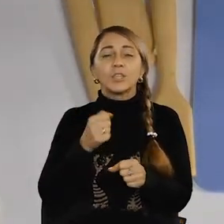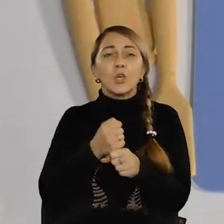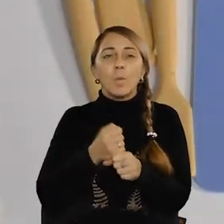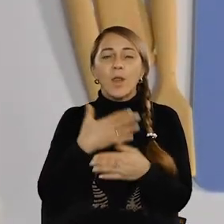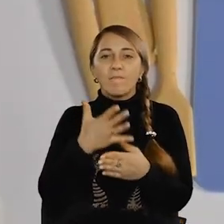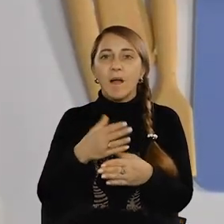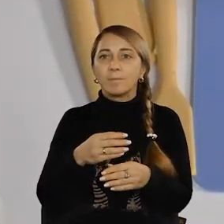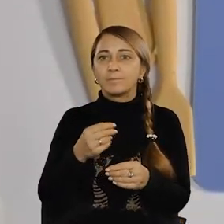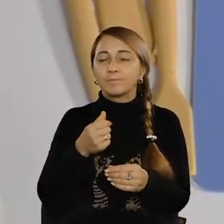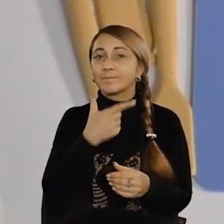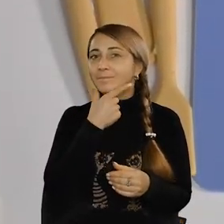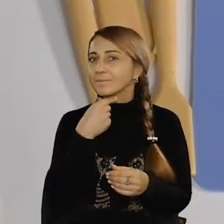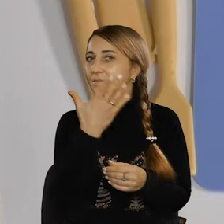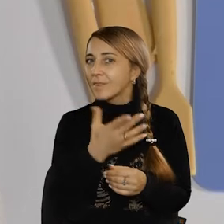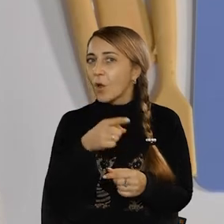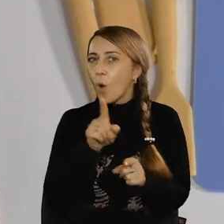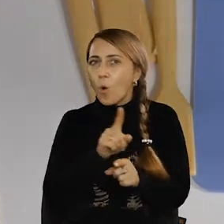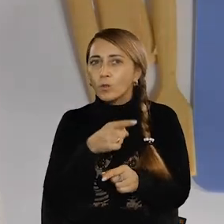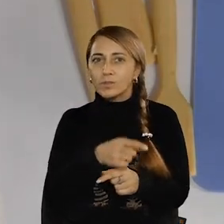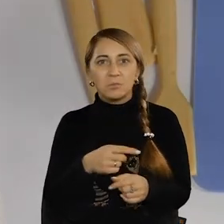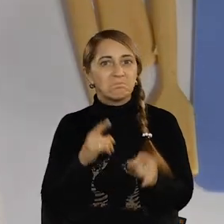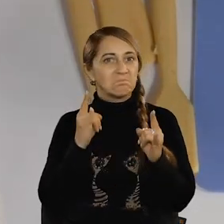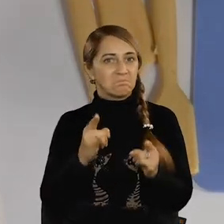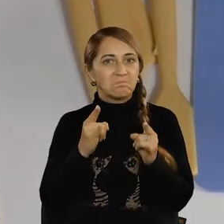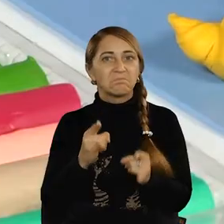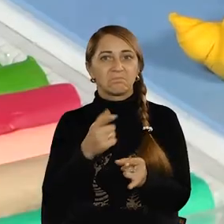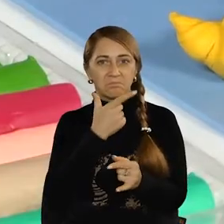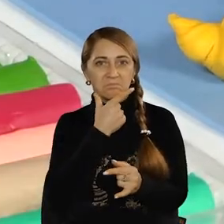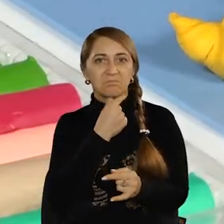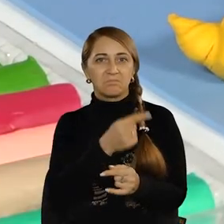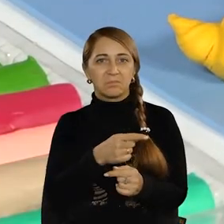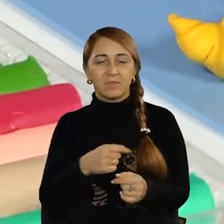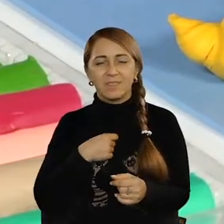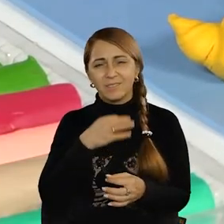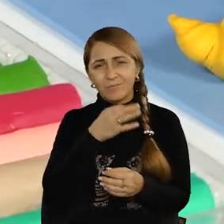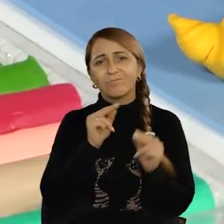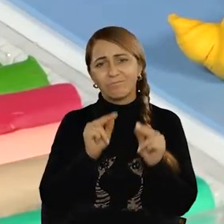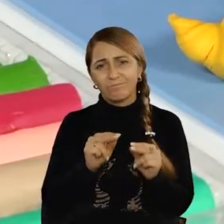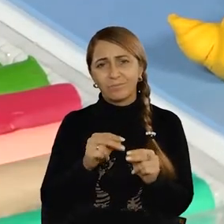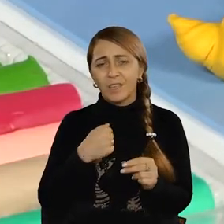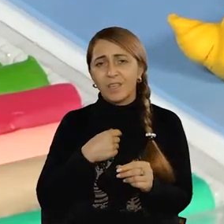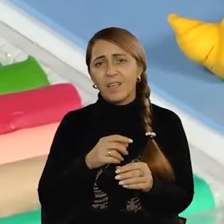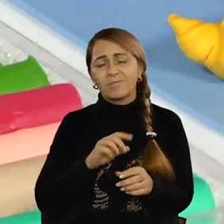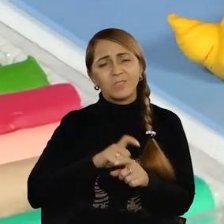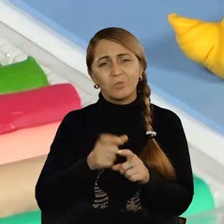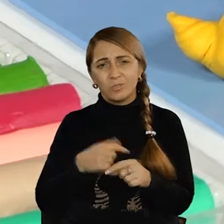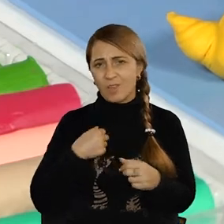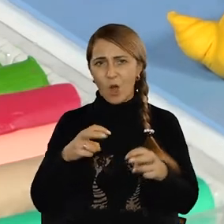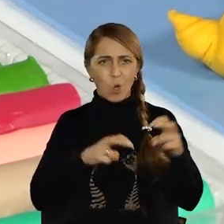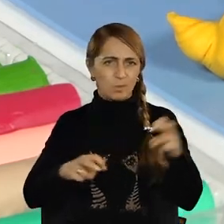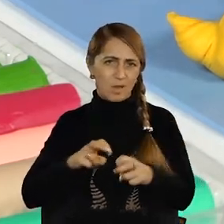знайомі компліменти на зразок? Оце прикид! Відверто зізнаюся, я не особливо в тому